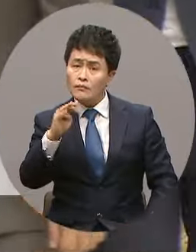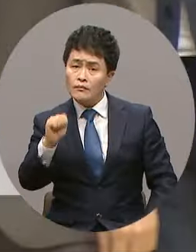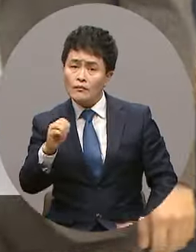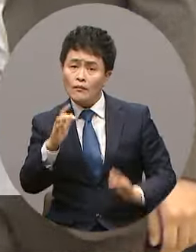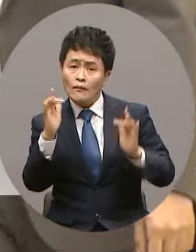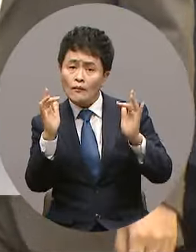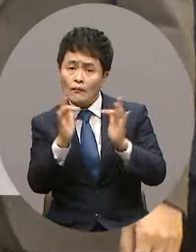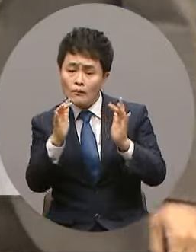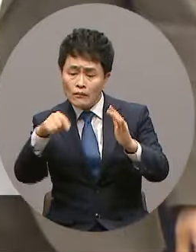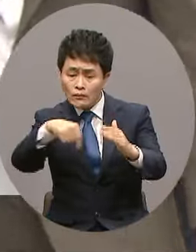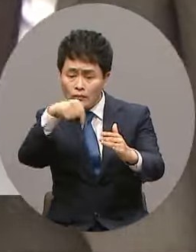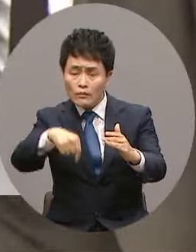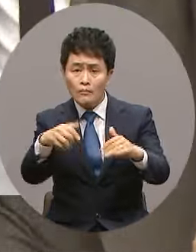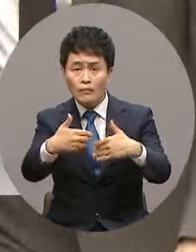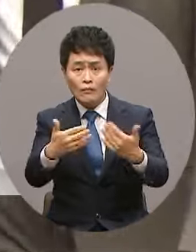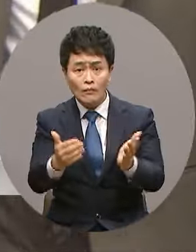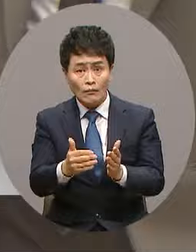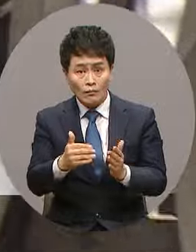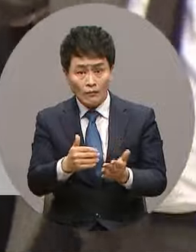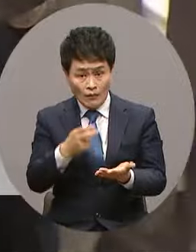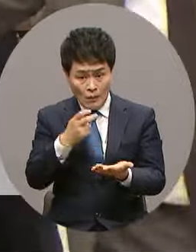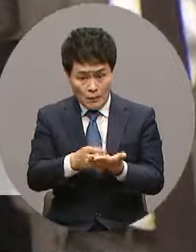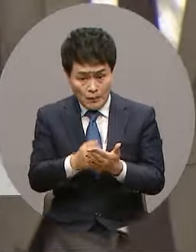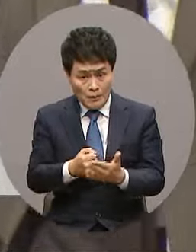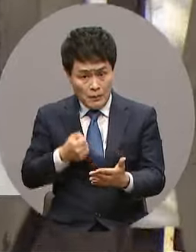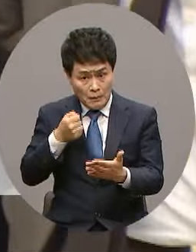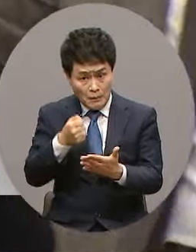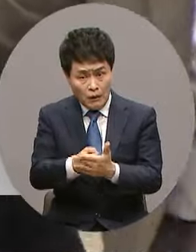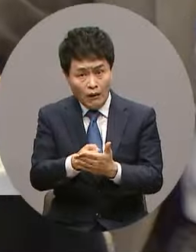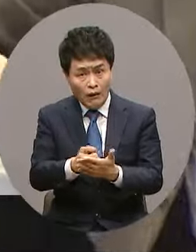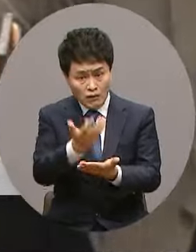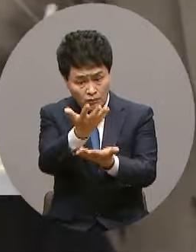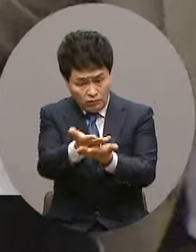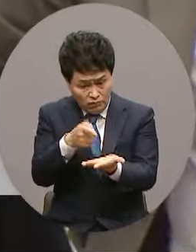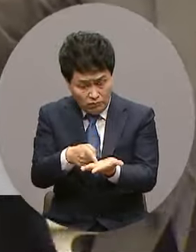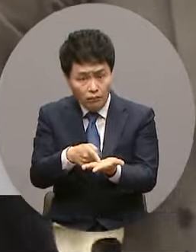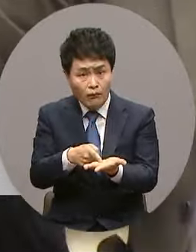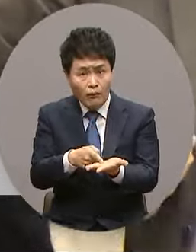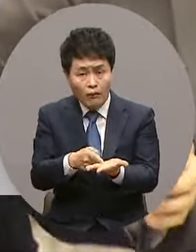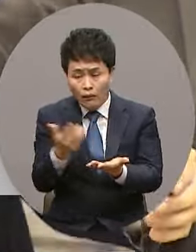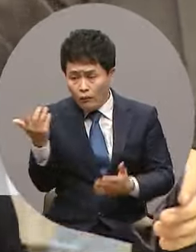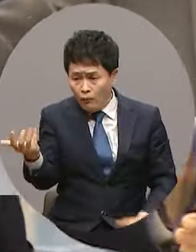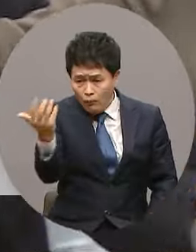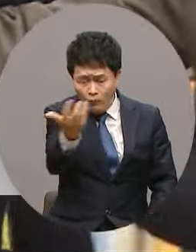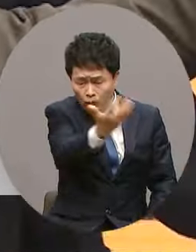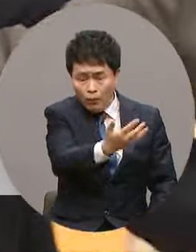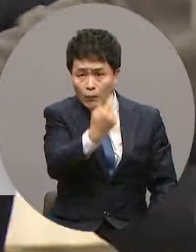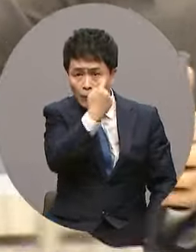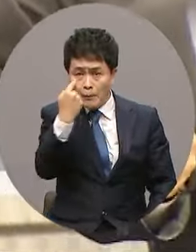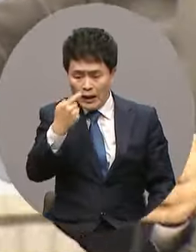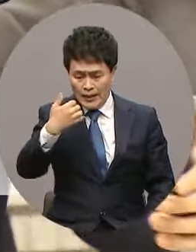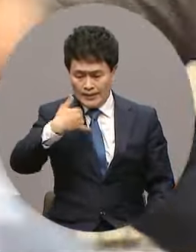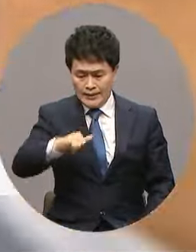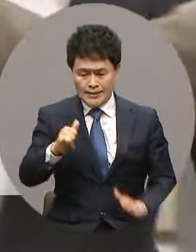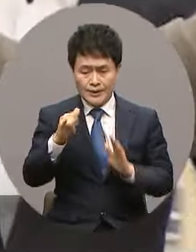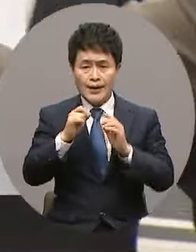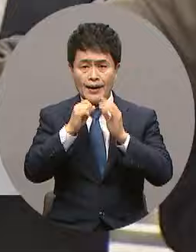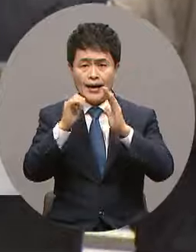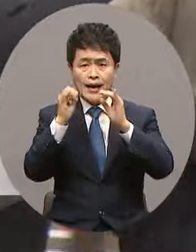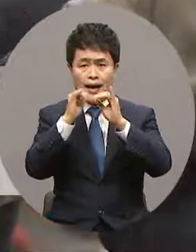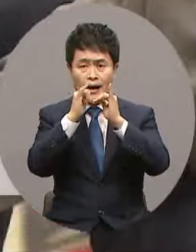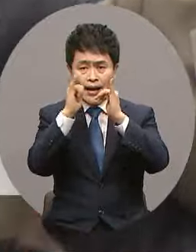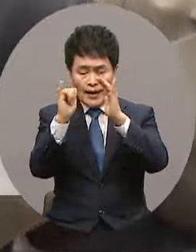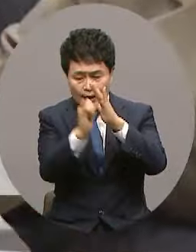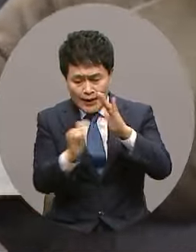온라인 커뮤니티 등에서 판결문 파일이 통째로 돌고 있는 사실을 확인했다며 자녀를 를 포함한 가족 간의 사적 대화